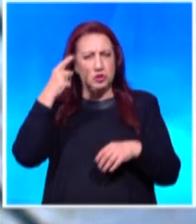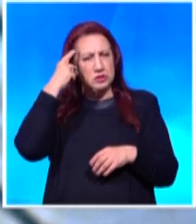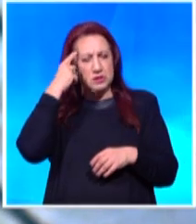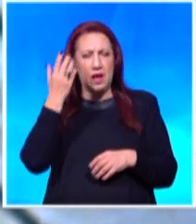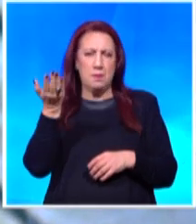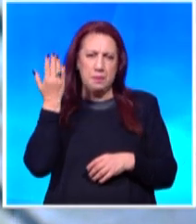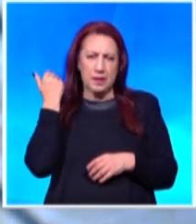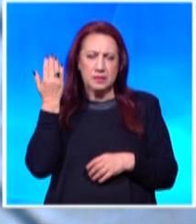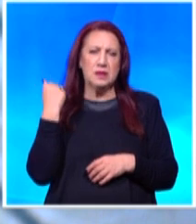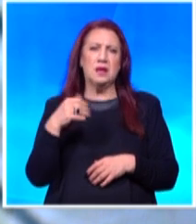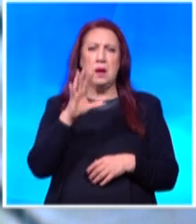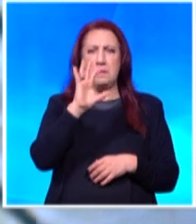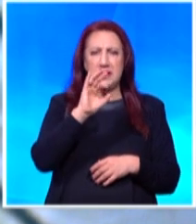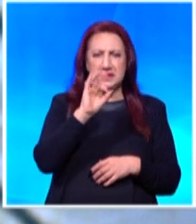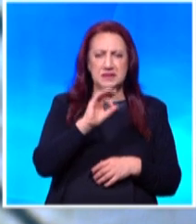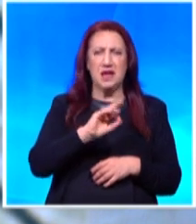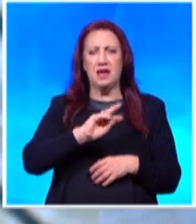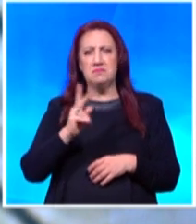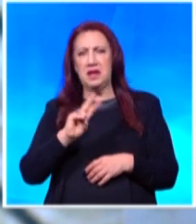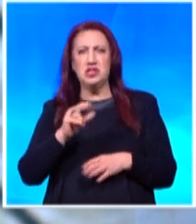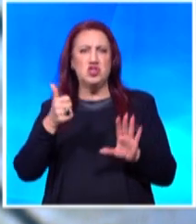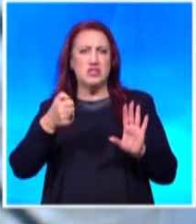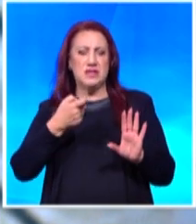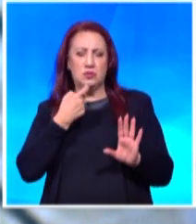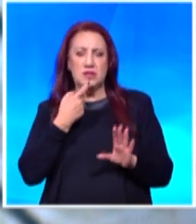50-60 години. Винаги са довеждали до подобно нещо.